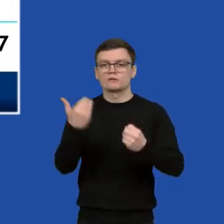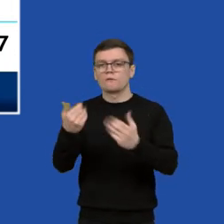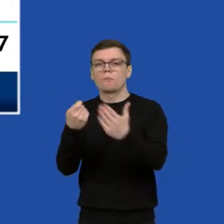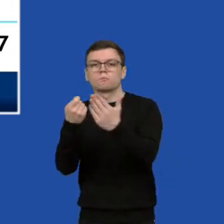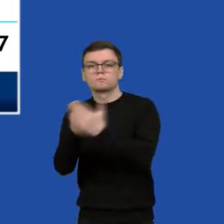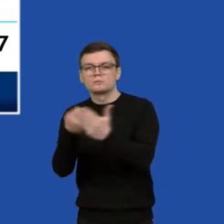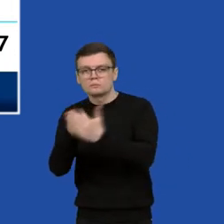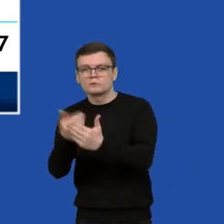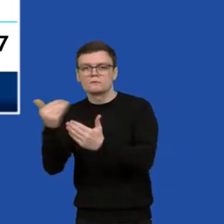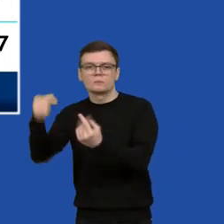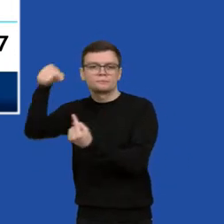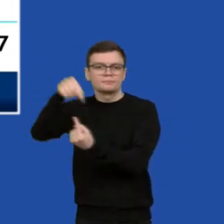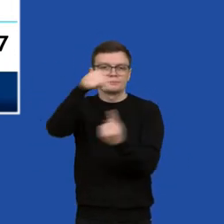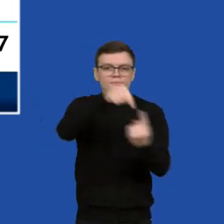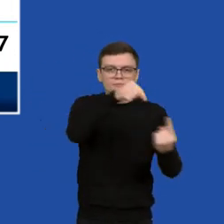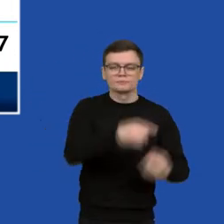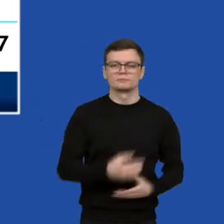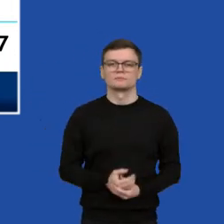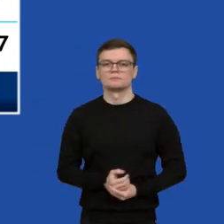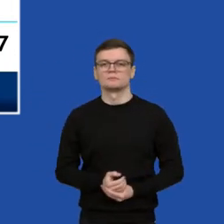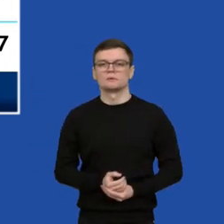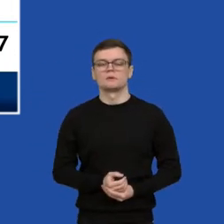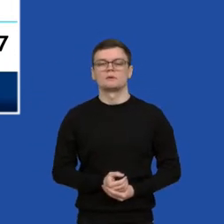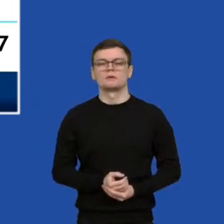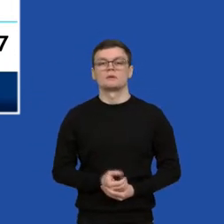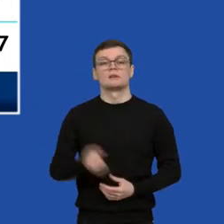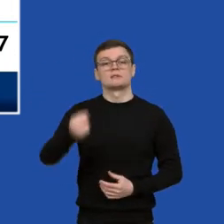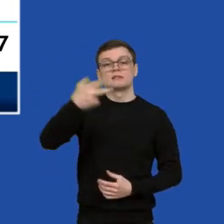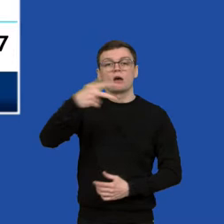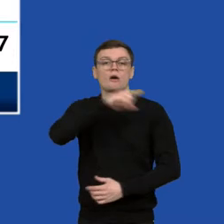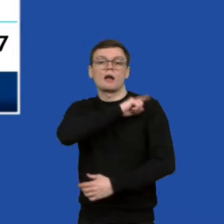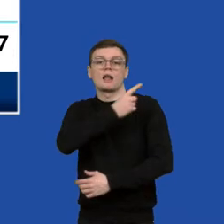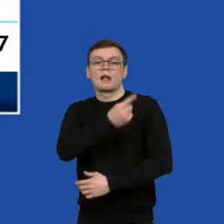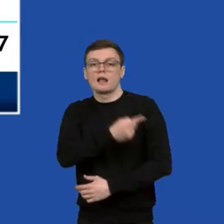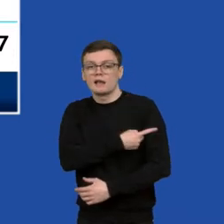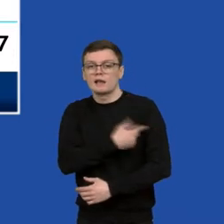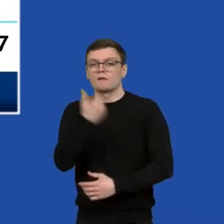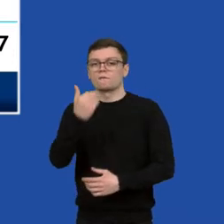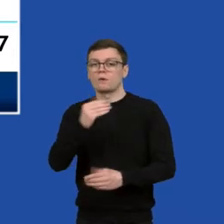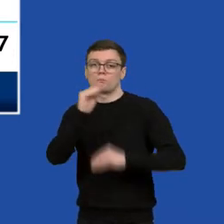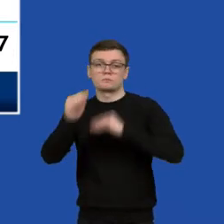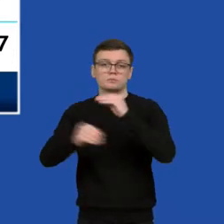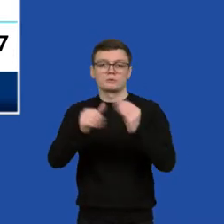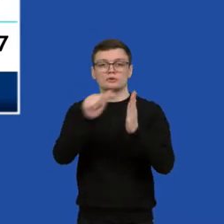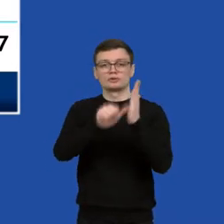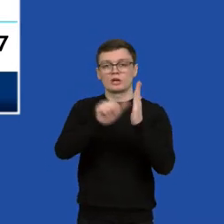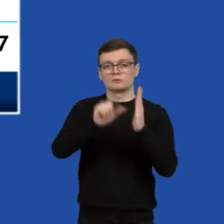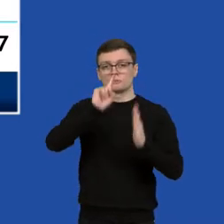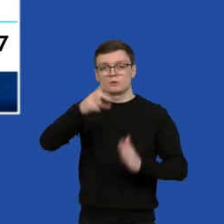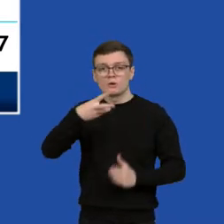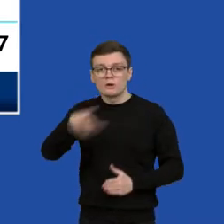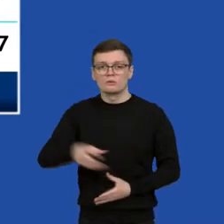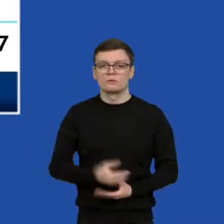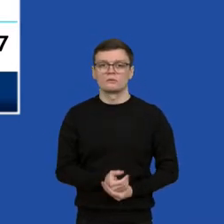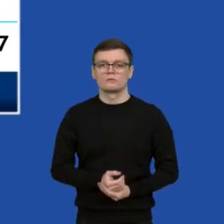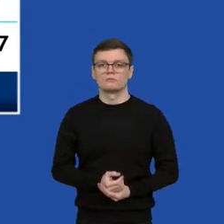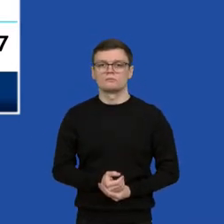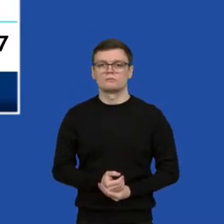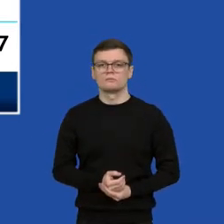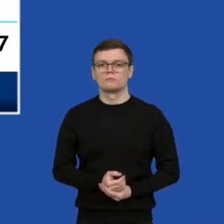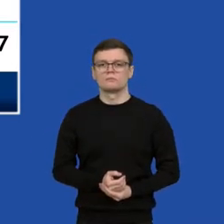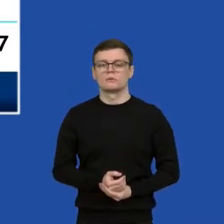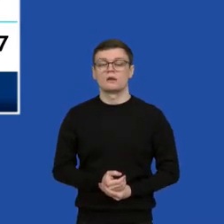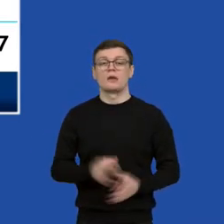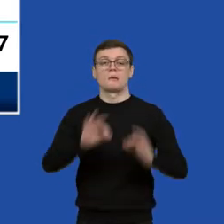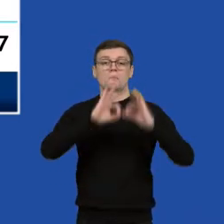saulės elektrinių įsigijimas ir įrengimas 60 milijonų, biomasės ir iškastinio kūro katilų keitimas ir naujuose